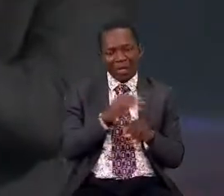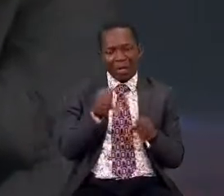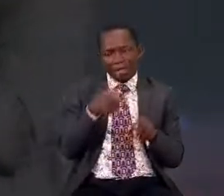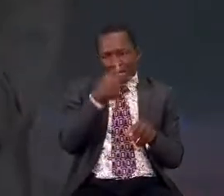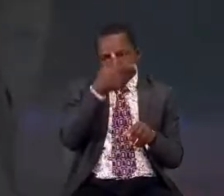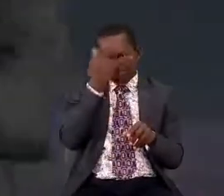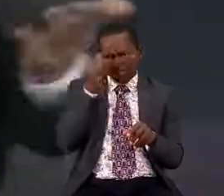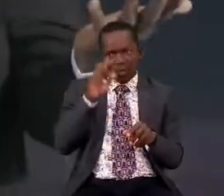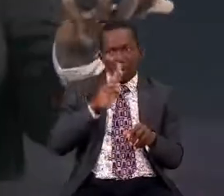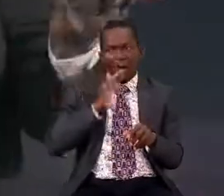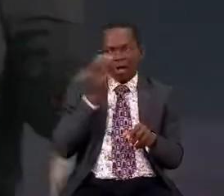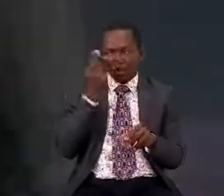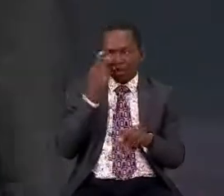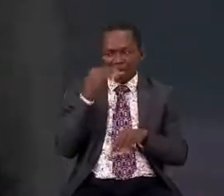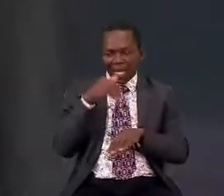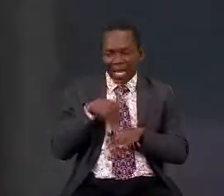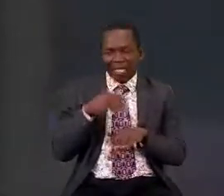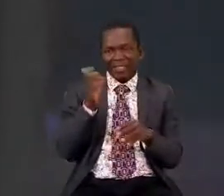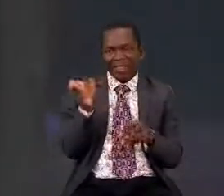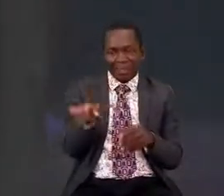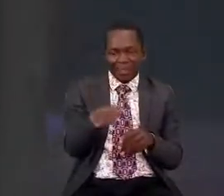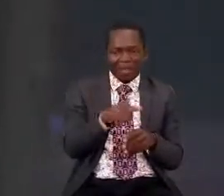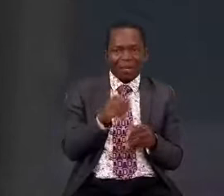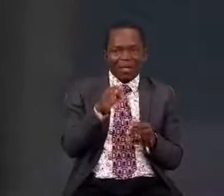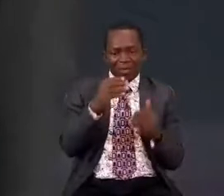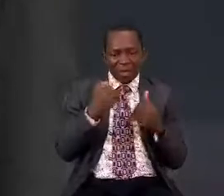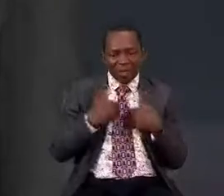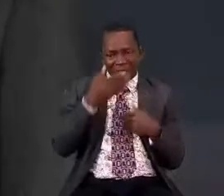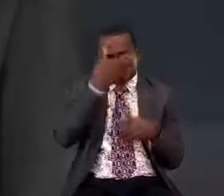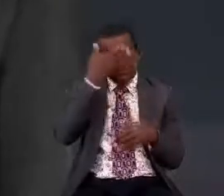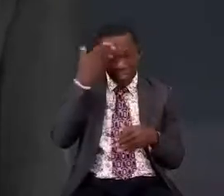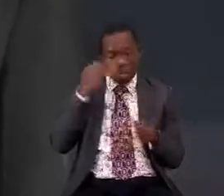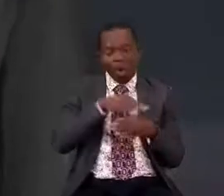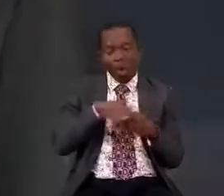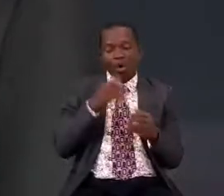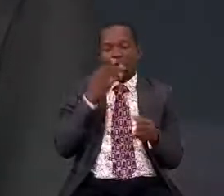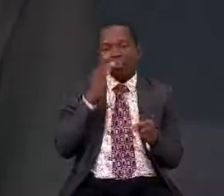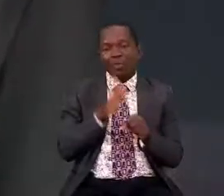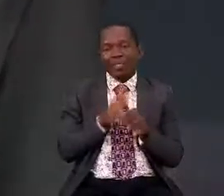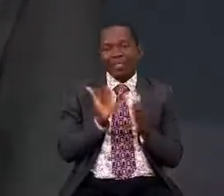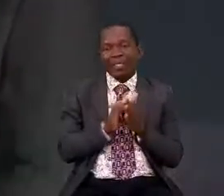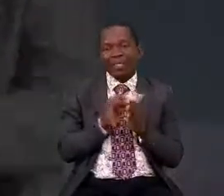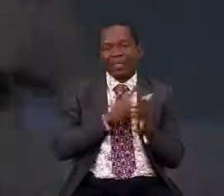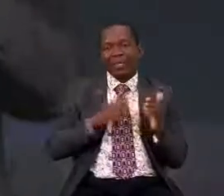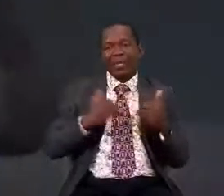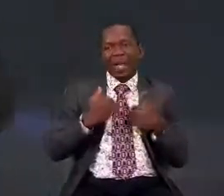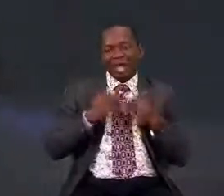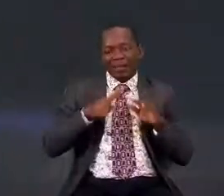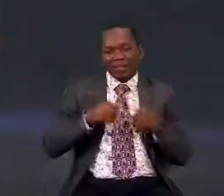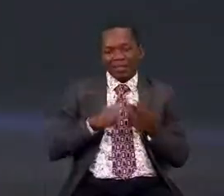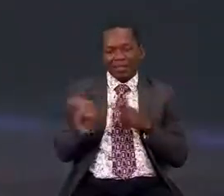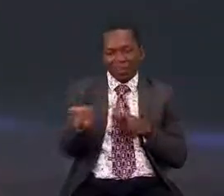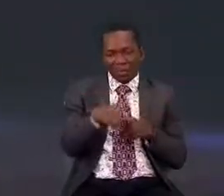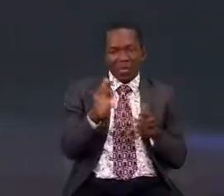Dieu t'a donnée et dit tous les jours de ta vie. Jeune, moi, quand tu seras,